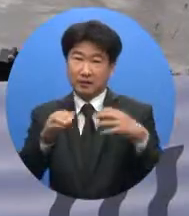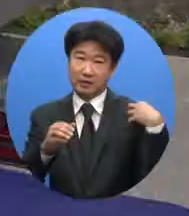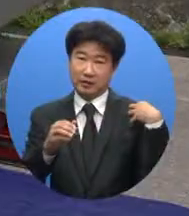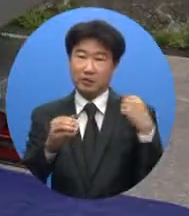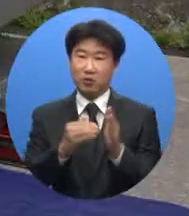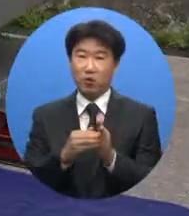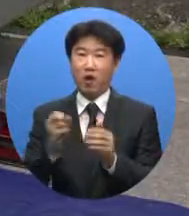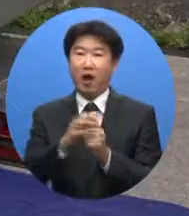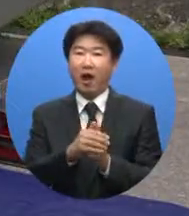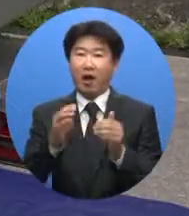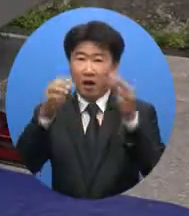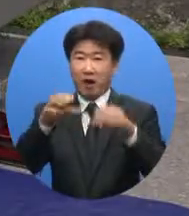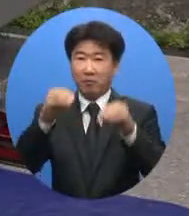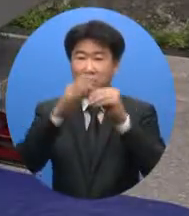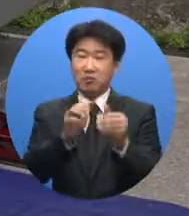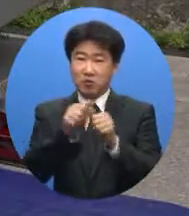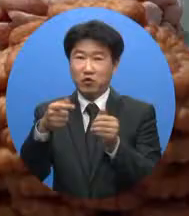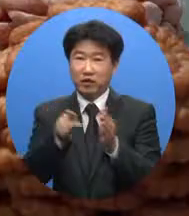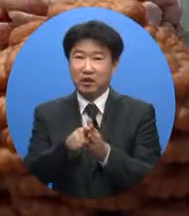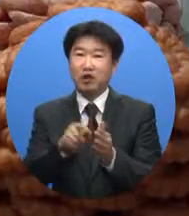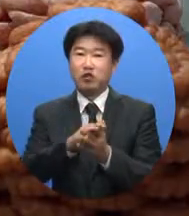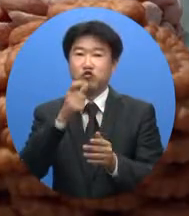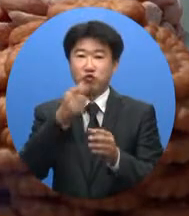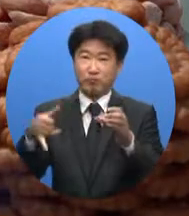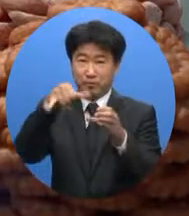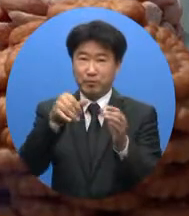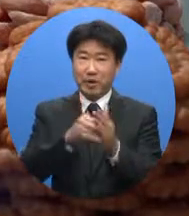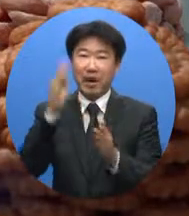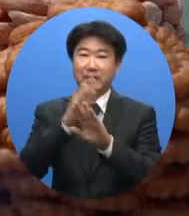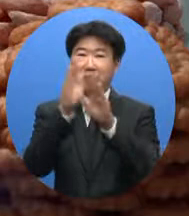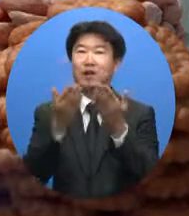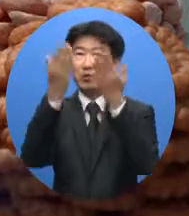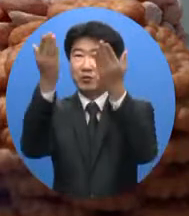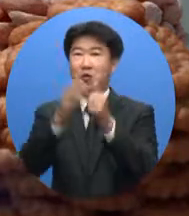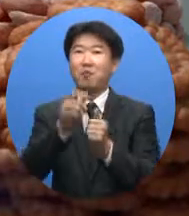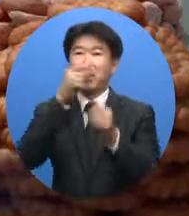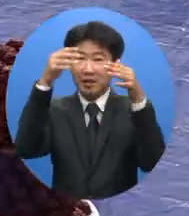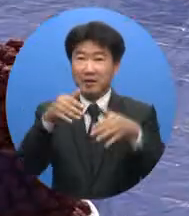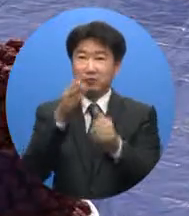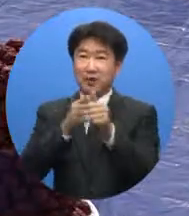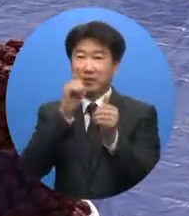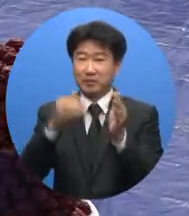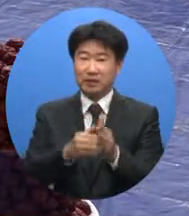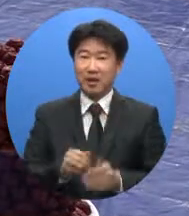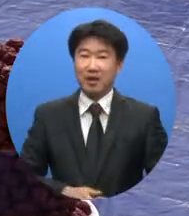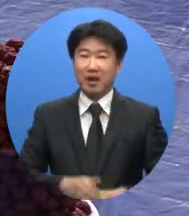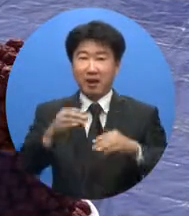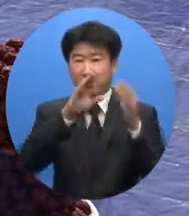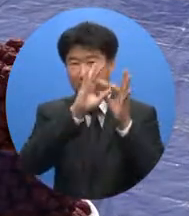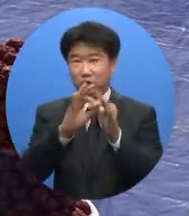참여해 가뭄 극복을 위한 간절한 마음을 술잔에 담아 하늘에 올리고 비가 내리기를 빌었습니다. 하 군수는